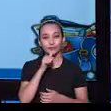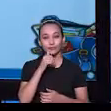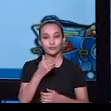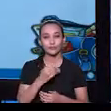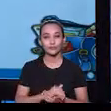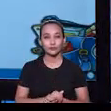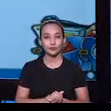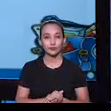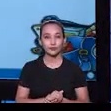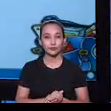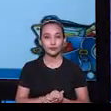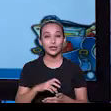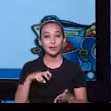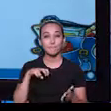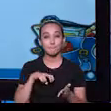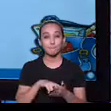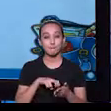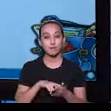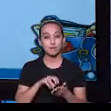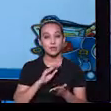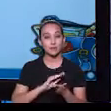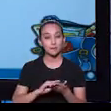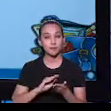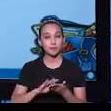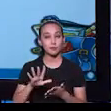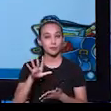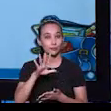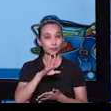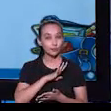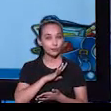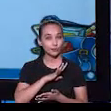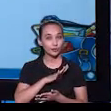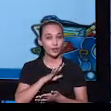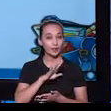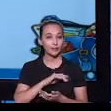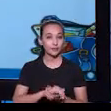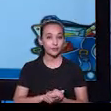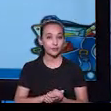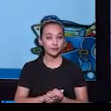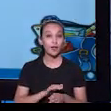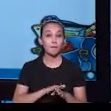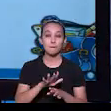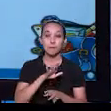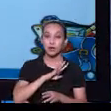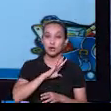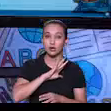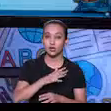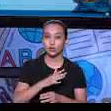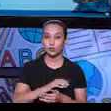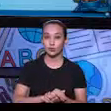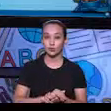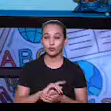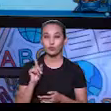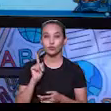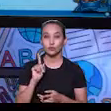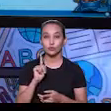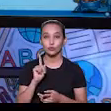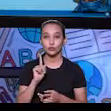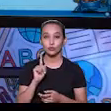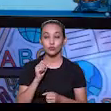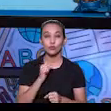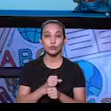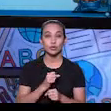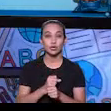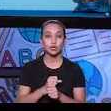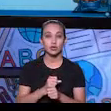попробуем. Письмо писал. Совершилось или не совершилось? Подумайте. Что